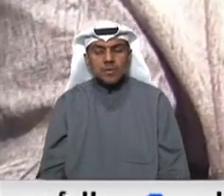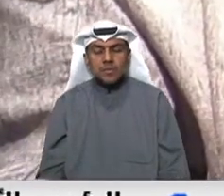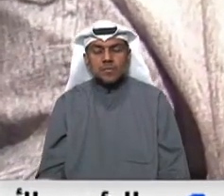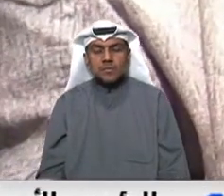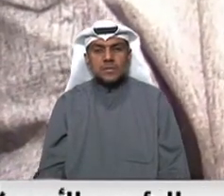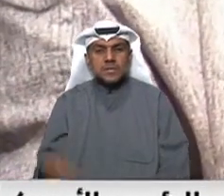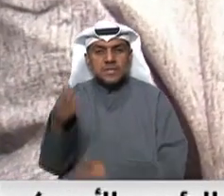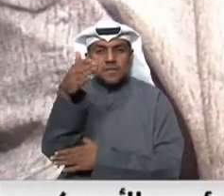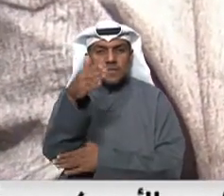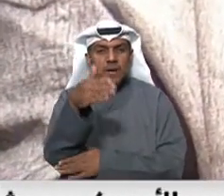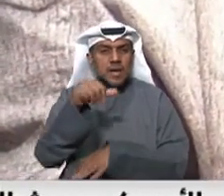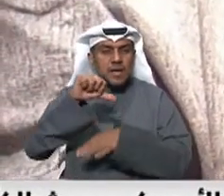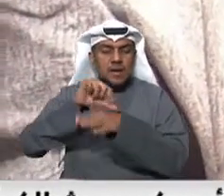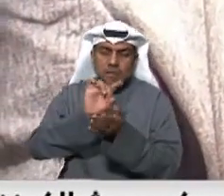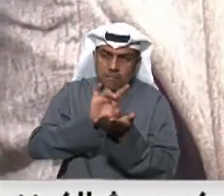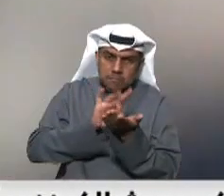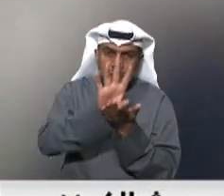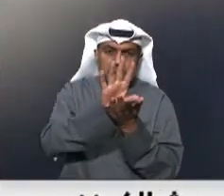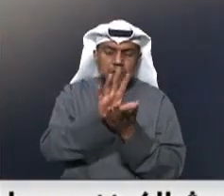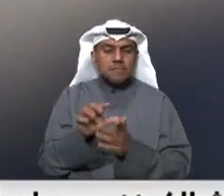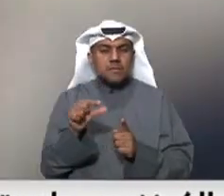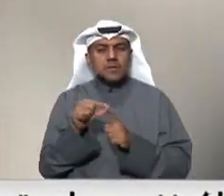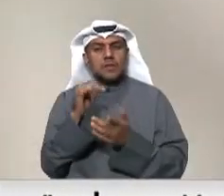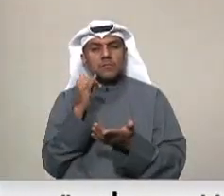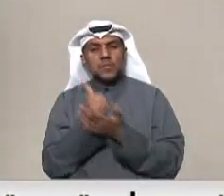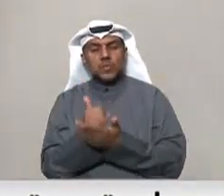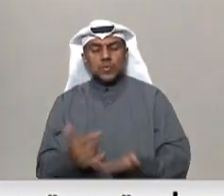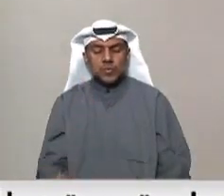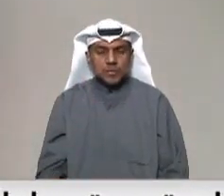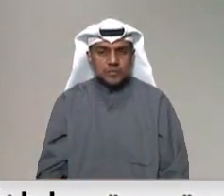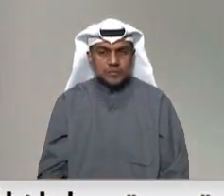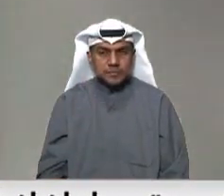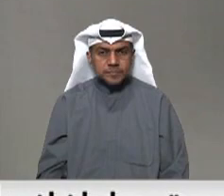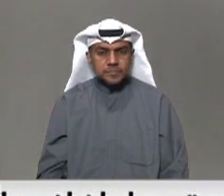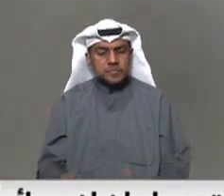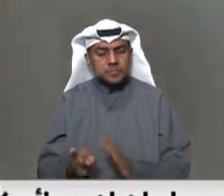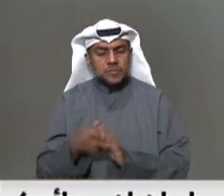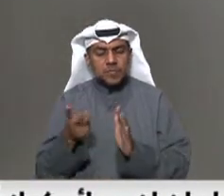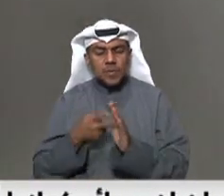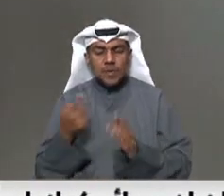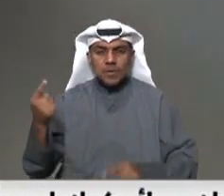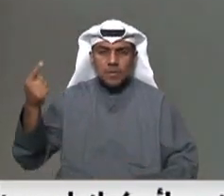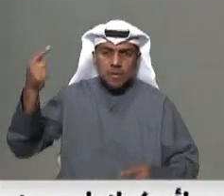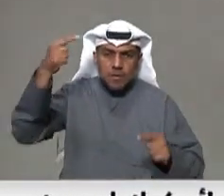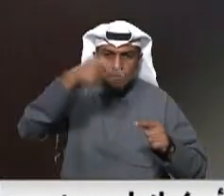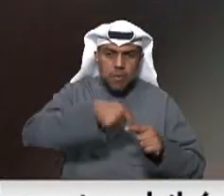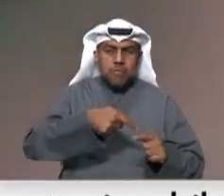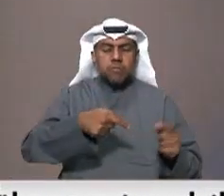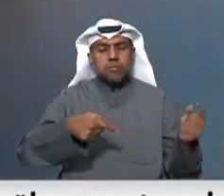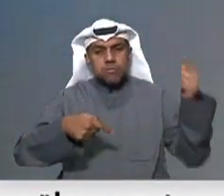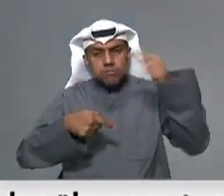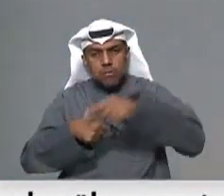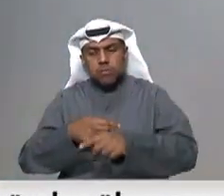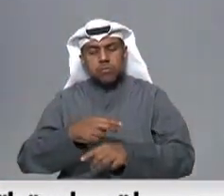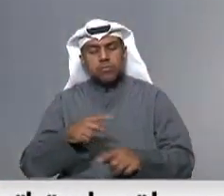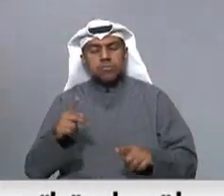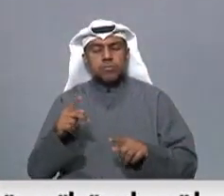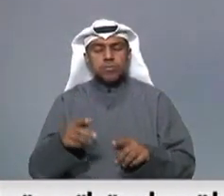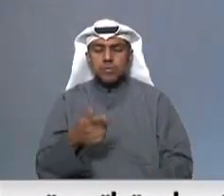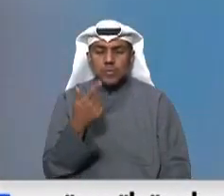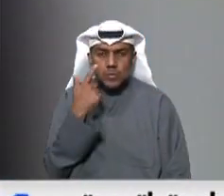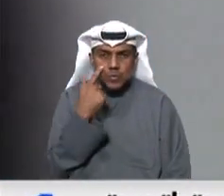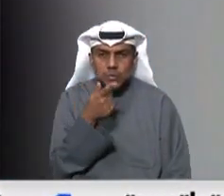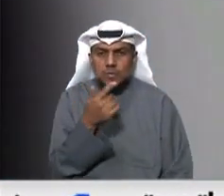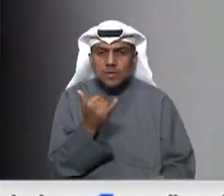السفير الايراني في اسلام اباد سلسله من الضربات العسكريه الموجهه شنتها باكستان على ما اسمتها مخابئ